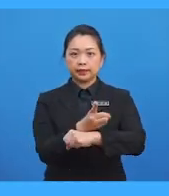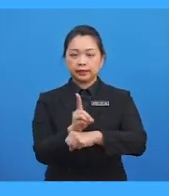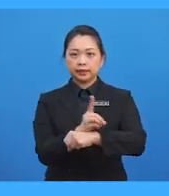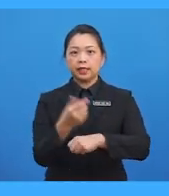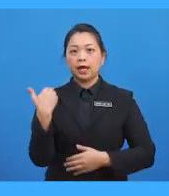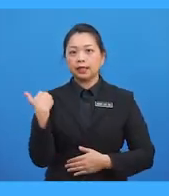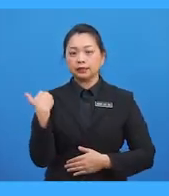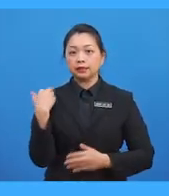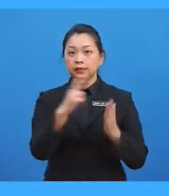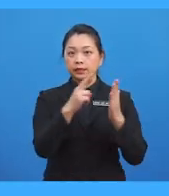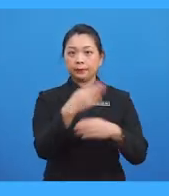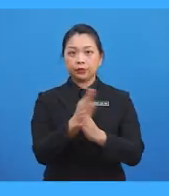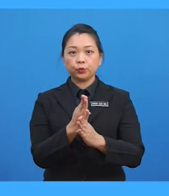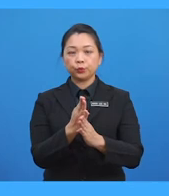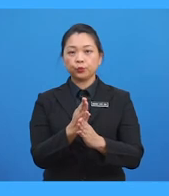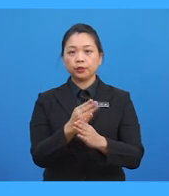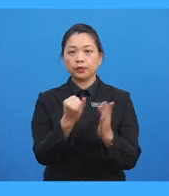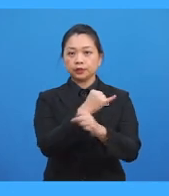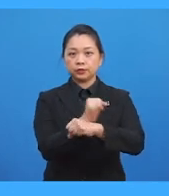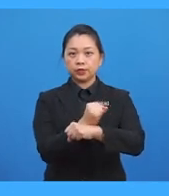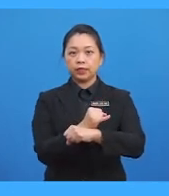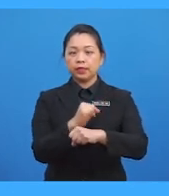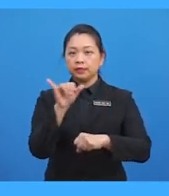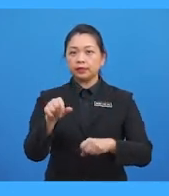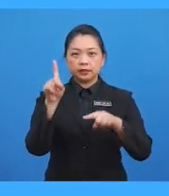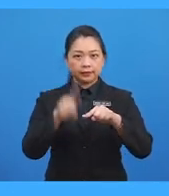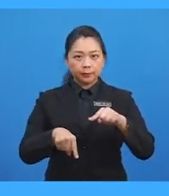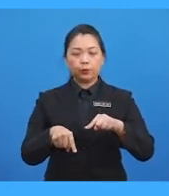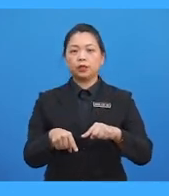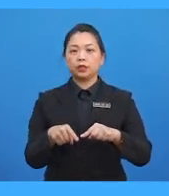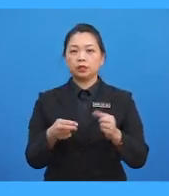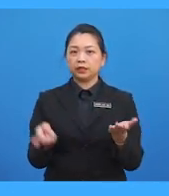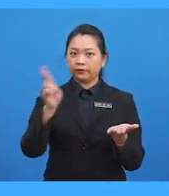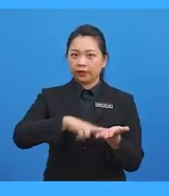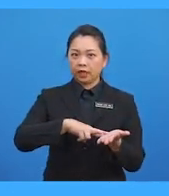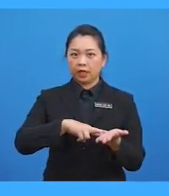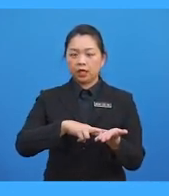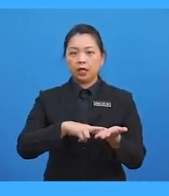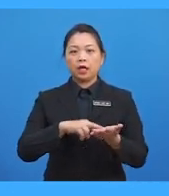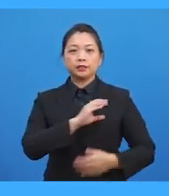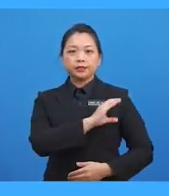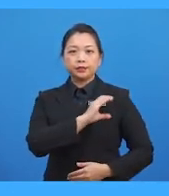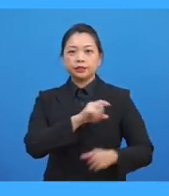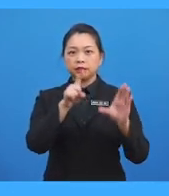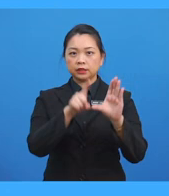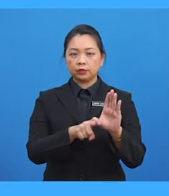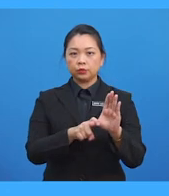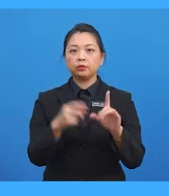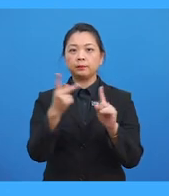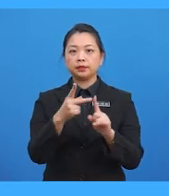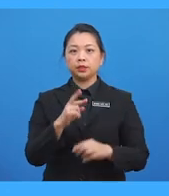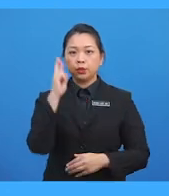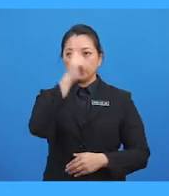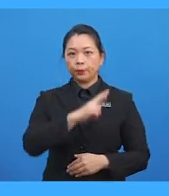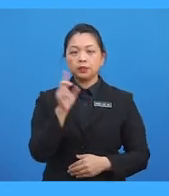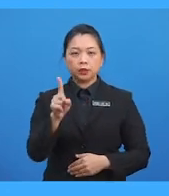boleh didaftarkan, iaitu yang pertama, ciri yang bergantung pada rupa suatu barangan lain. Yang kedua, ciri yang bergantung